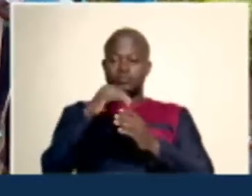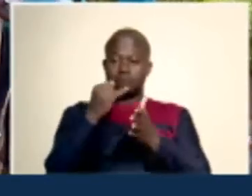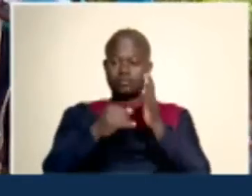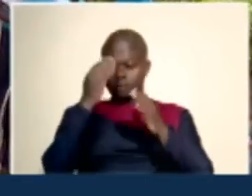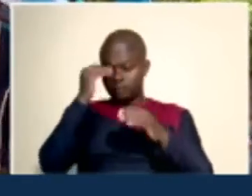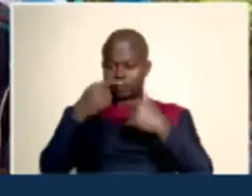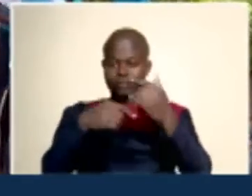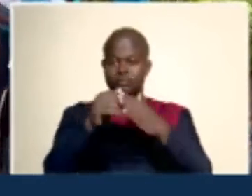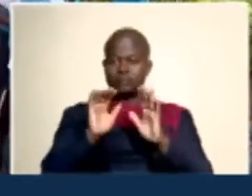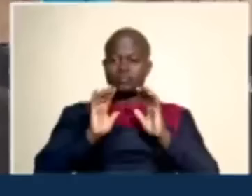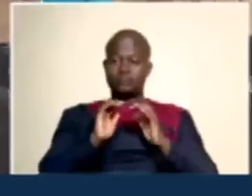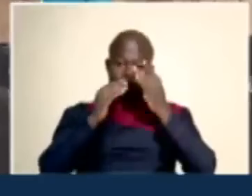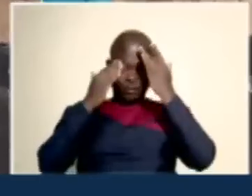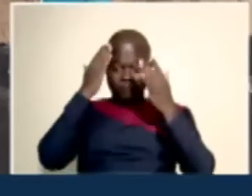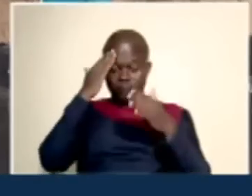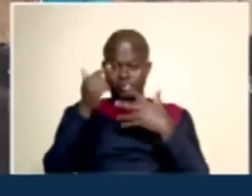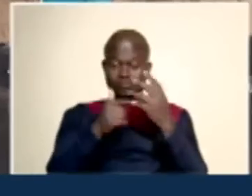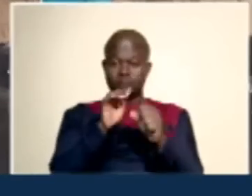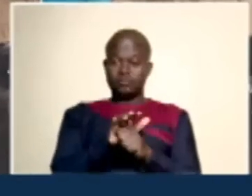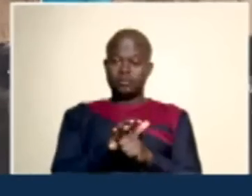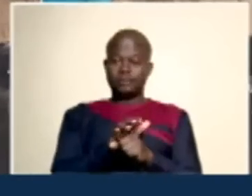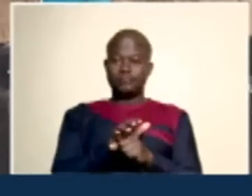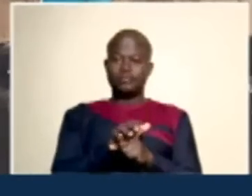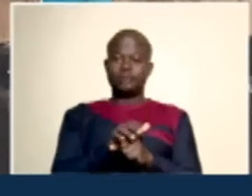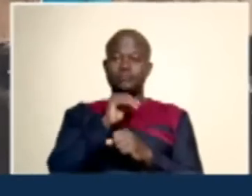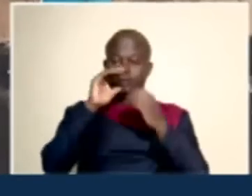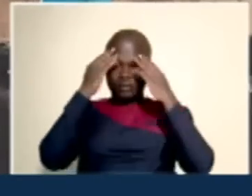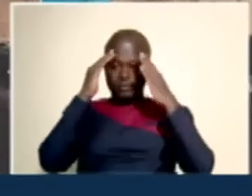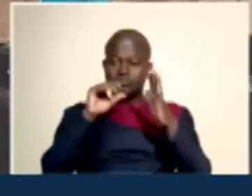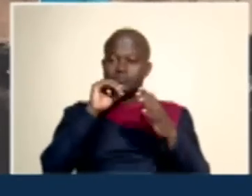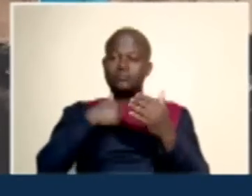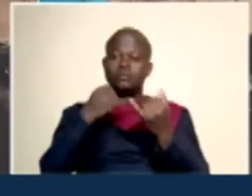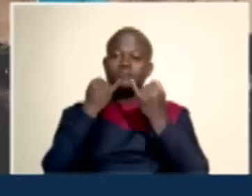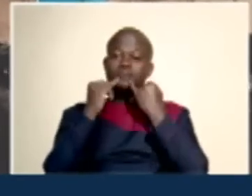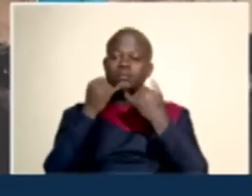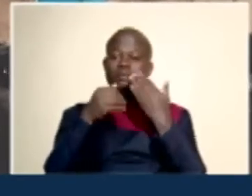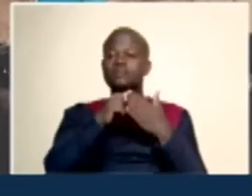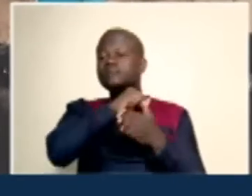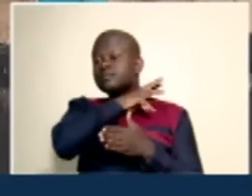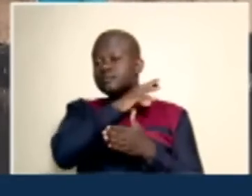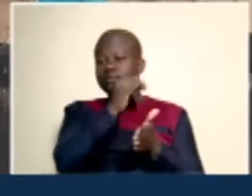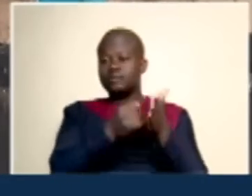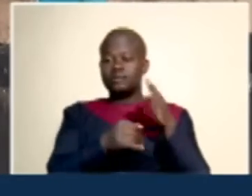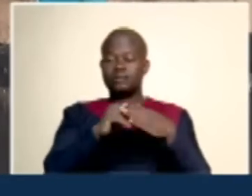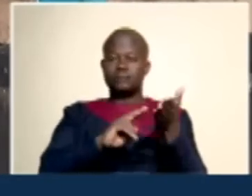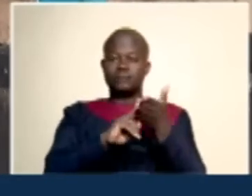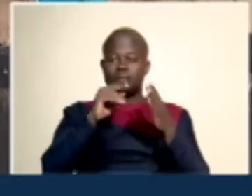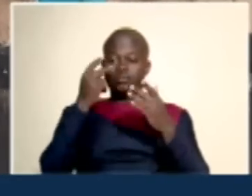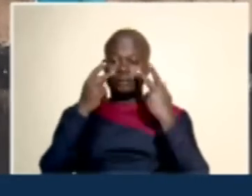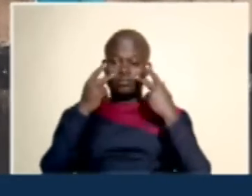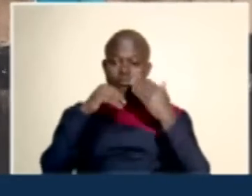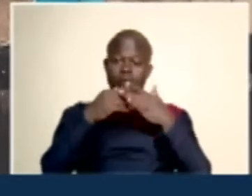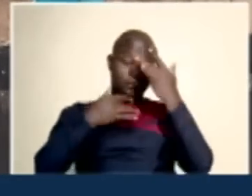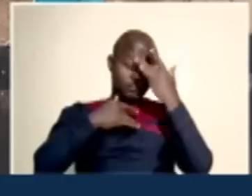ukomeze kuyirinda ruyiziho byinshi utabize udafite amakuru ko bishobora kuba byakanduzanya sida ushaka kubikoresha ugasanga